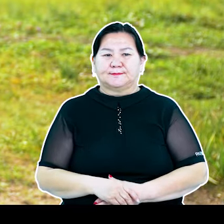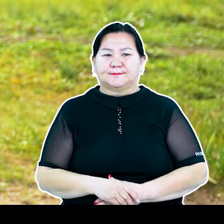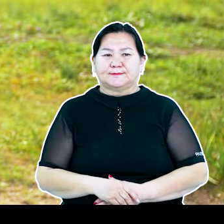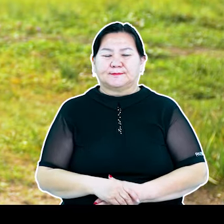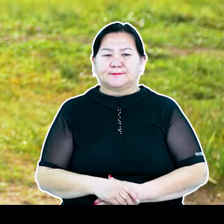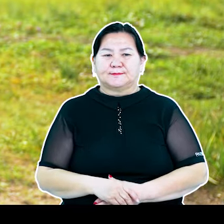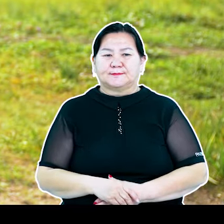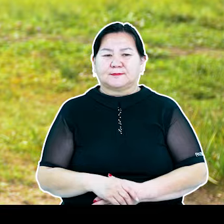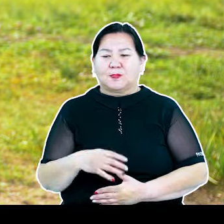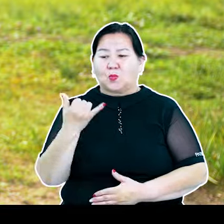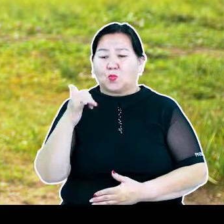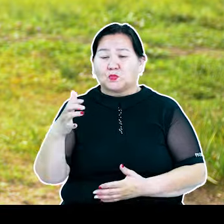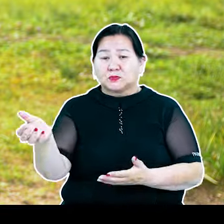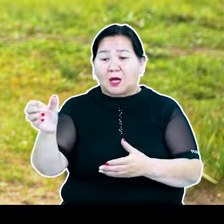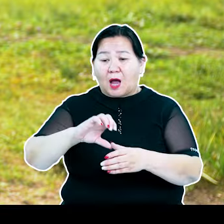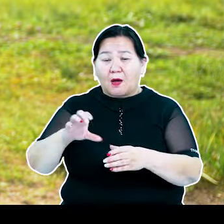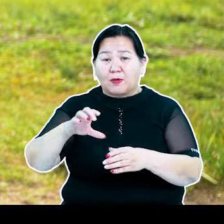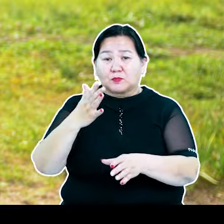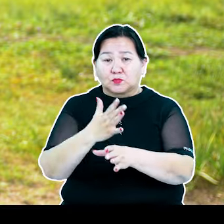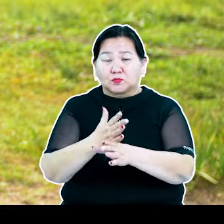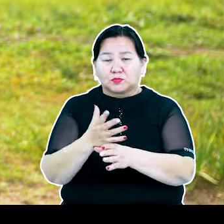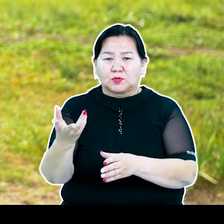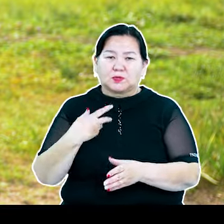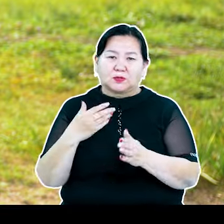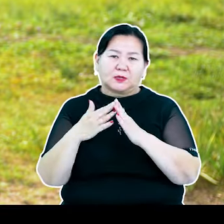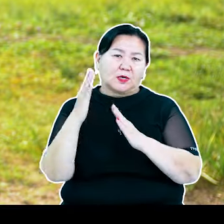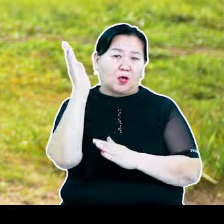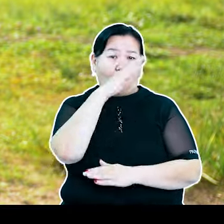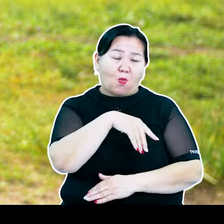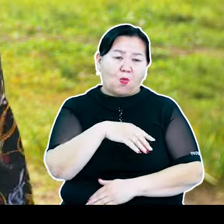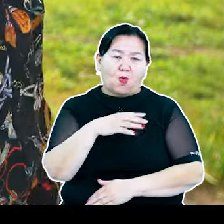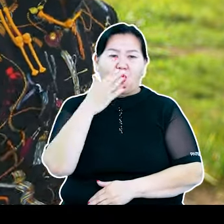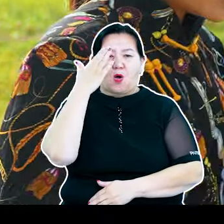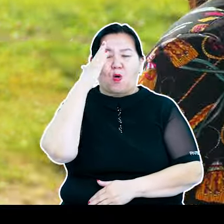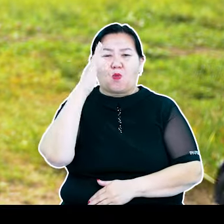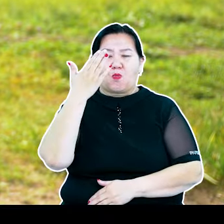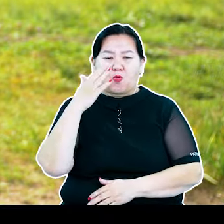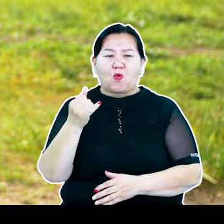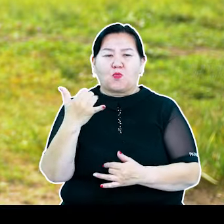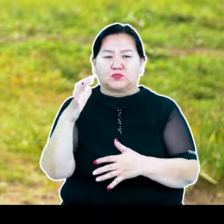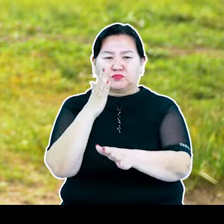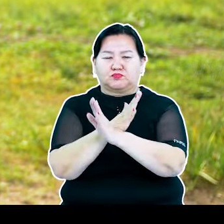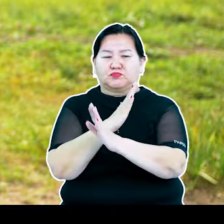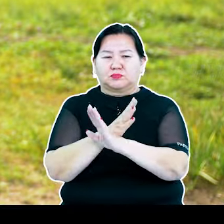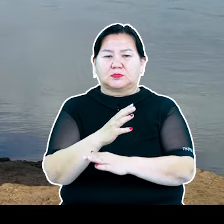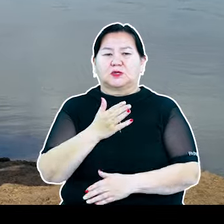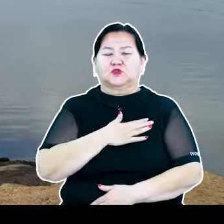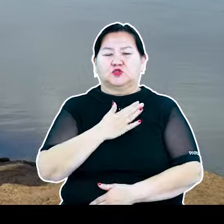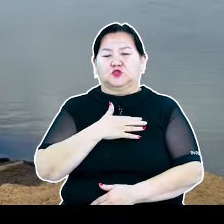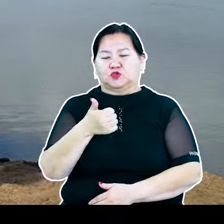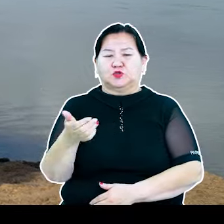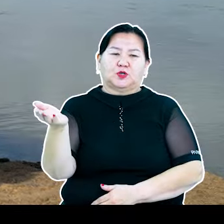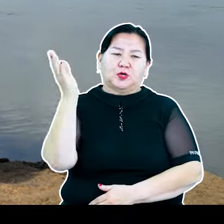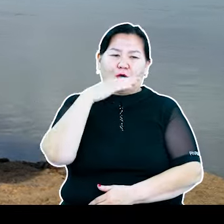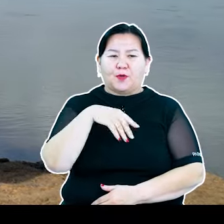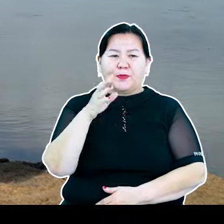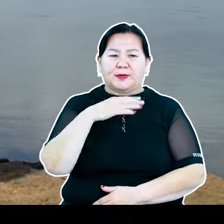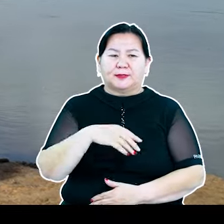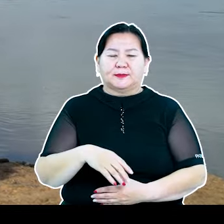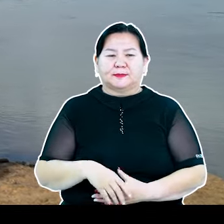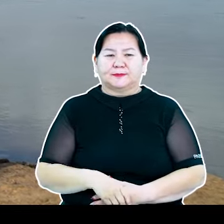минь. Усаа авч дууссан бол хэдүүлээ харьцгаах уу? Тэгье. Өвөө, усаа аваад болчлоо. За, ашгүй. За,